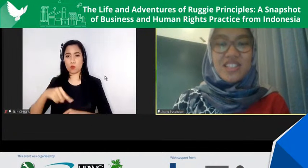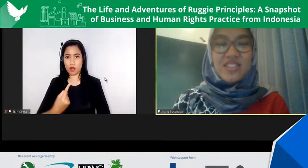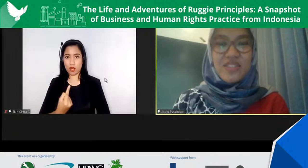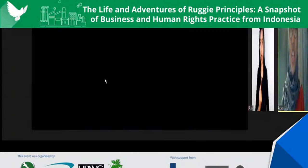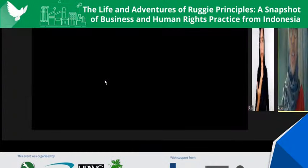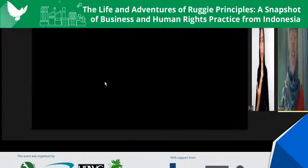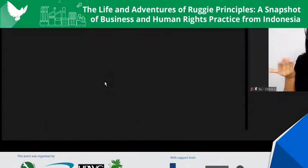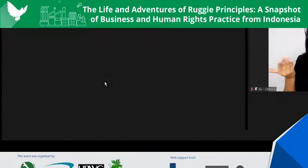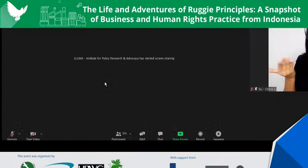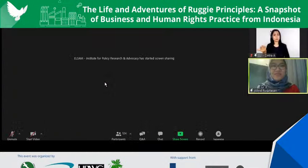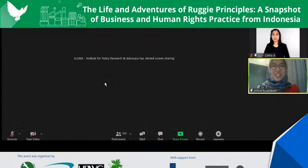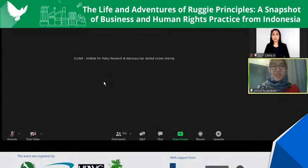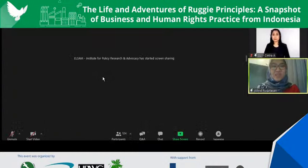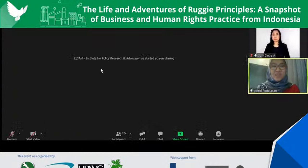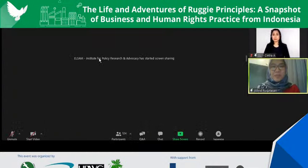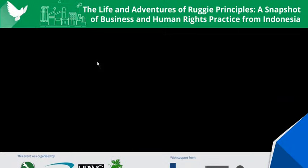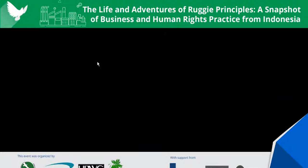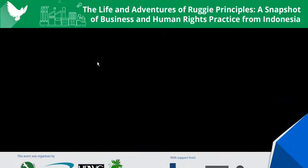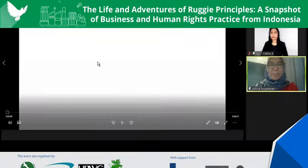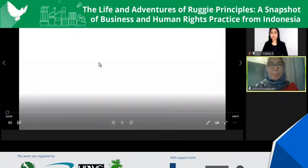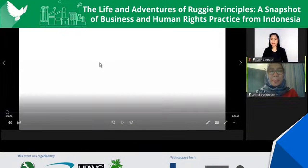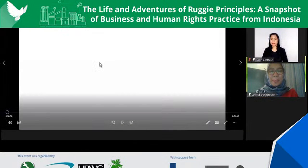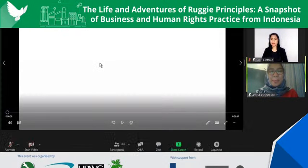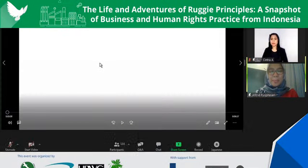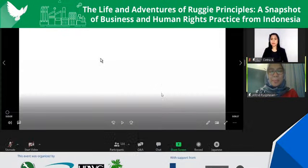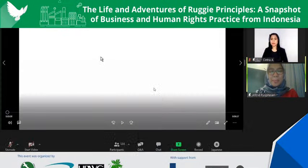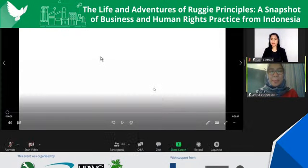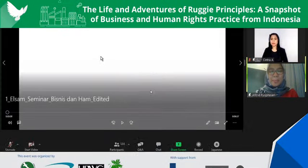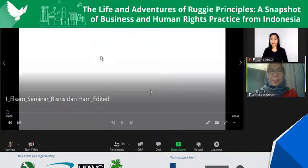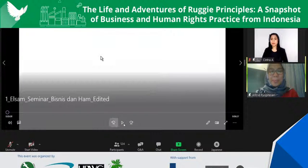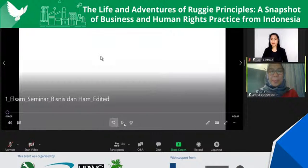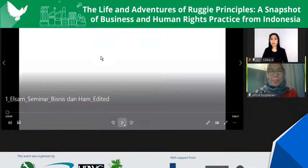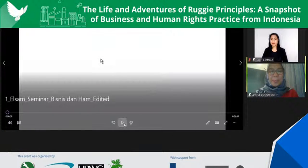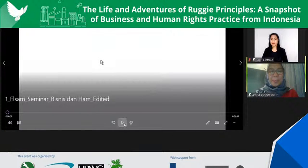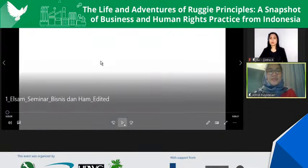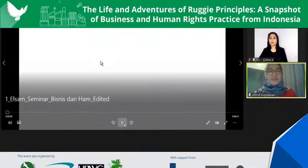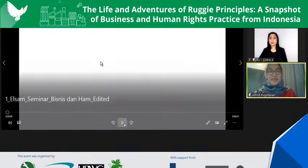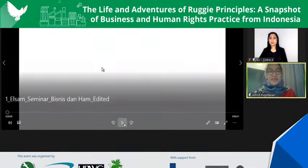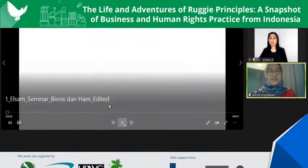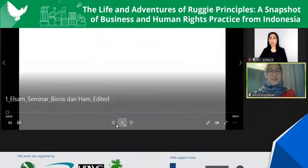singk mungkin anda bisa memainkan e videonya Terima